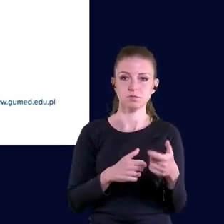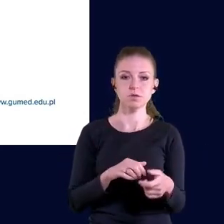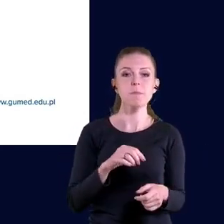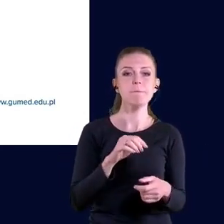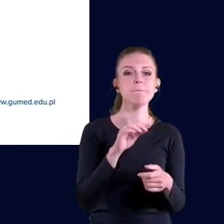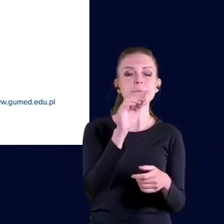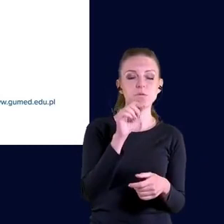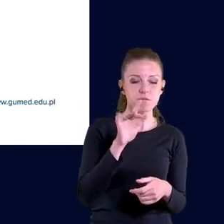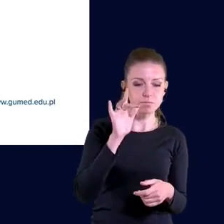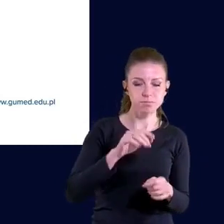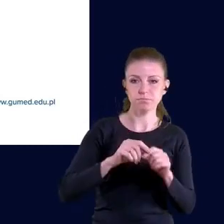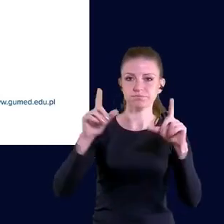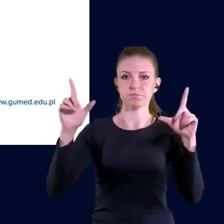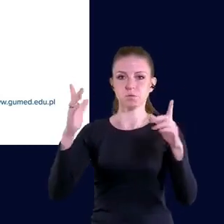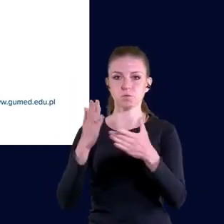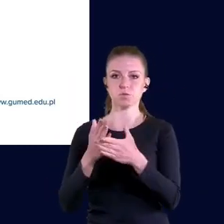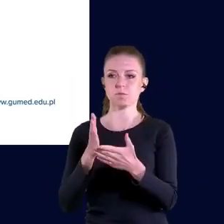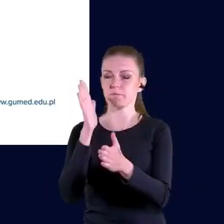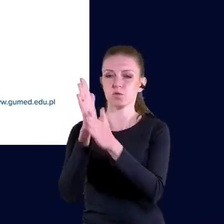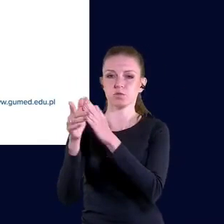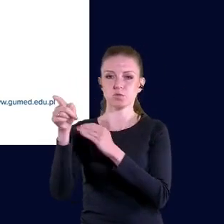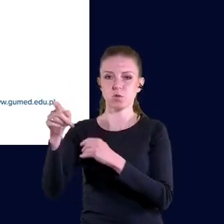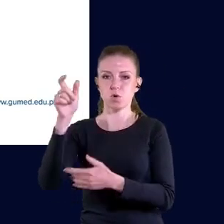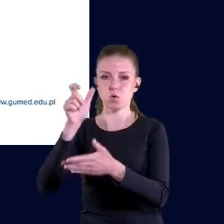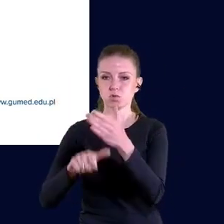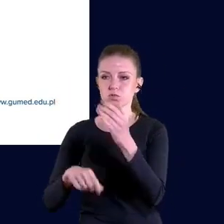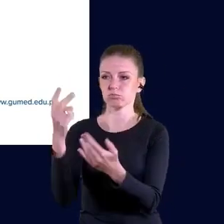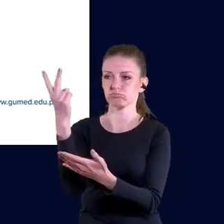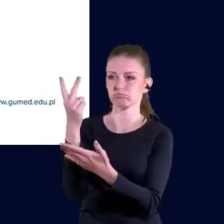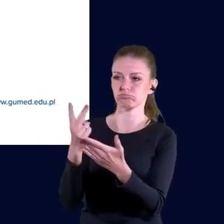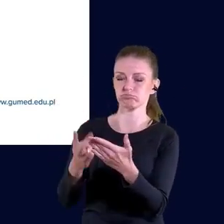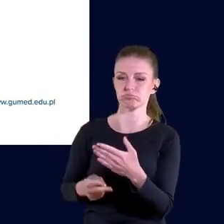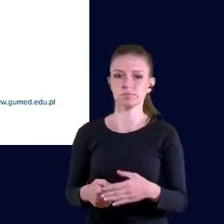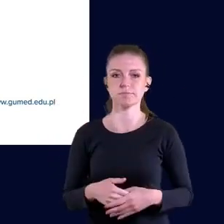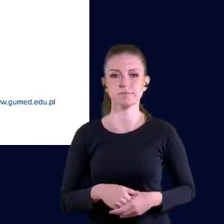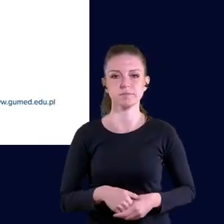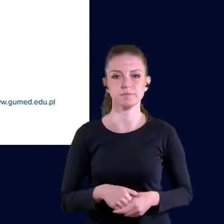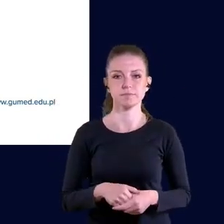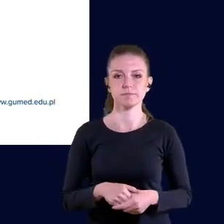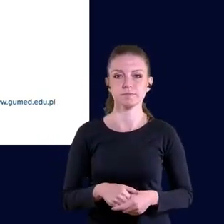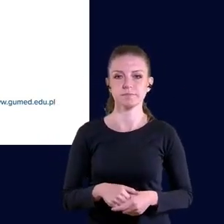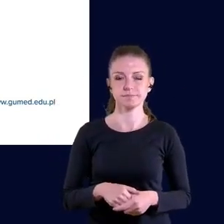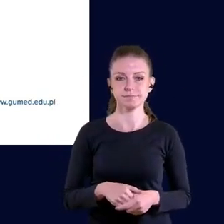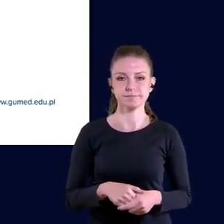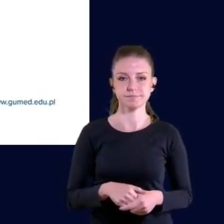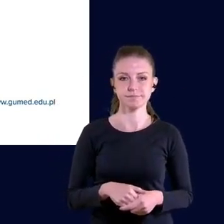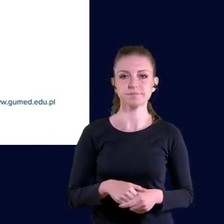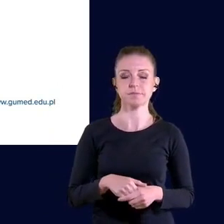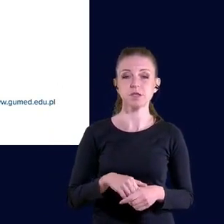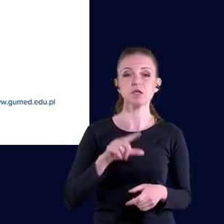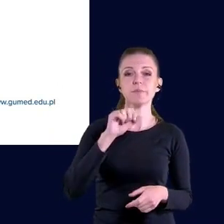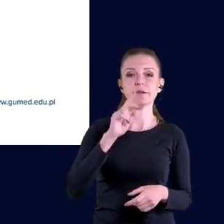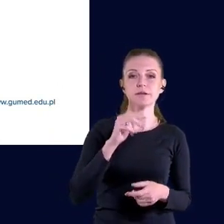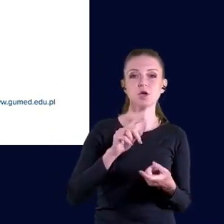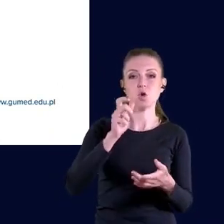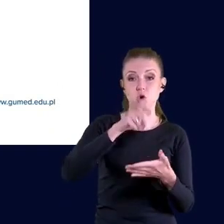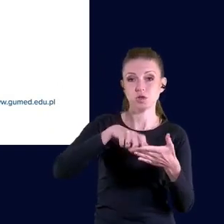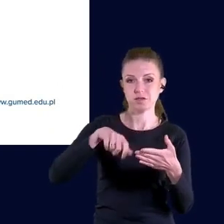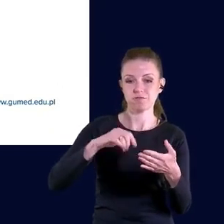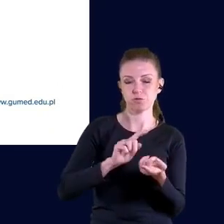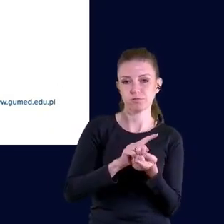tytuł rozdziału do rozdziału bezpośrednio i też rozdziałów zostały przekształcone zgodnie z wymogami